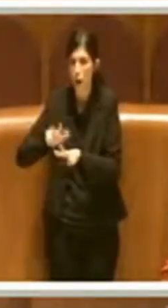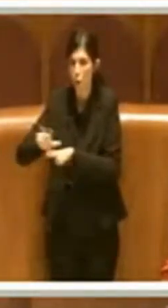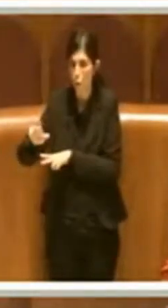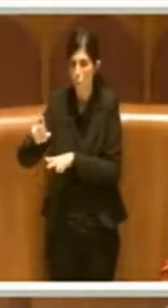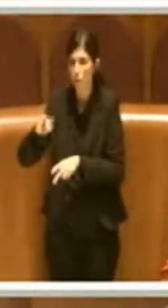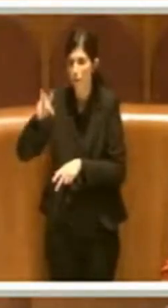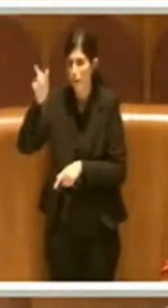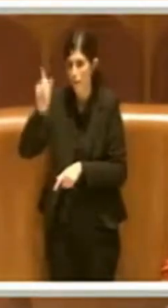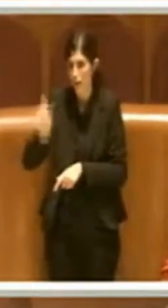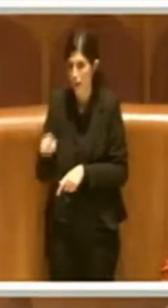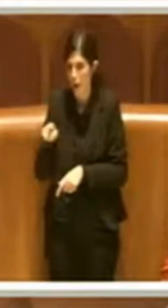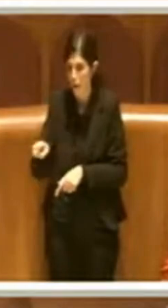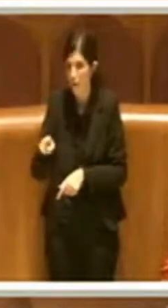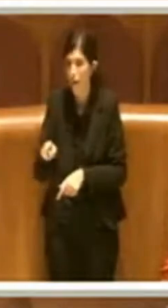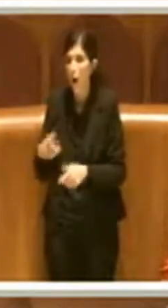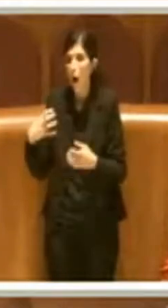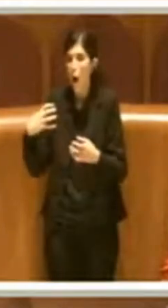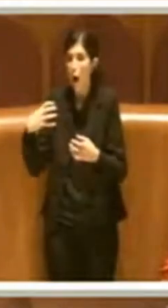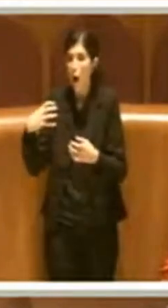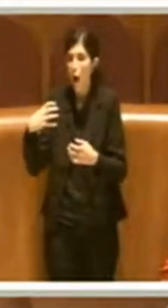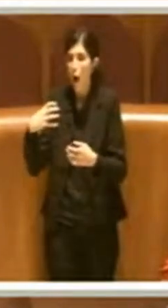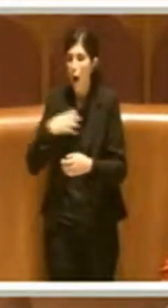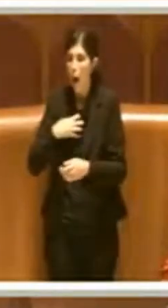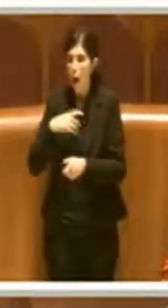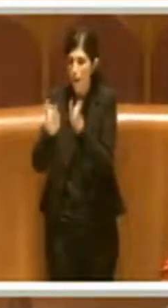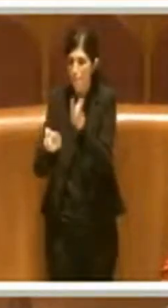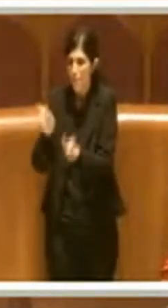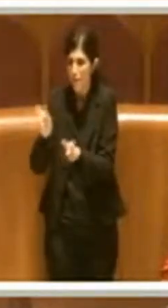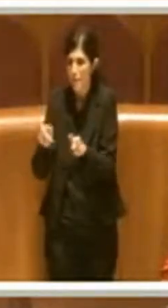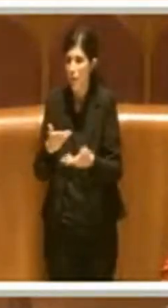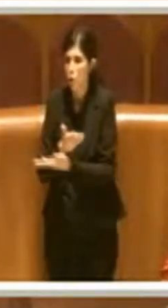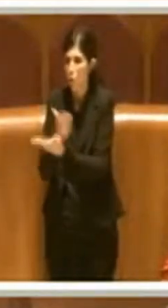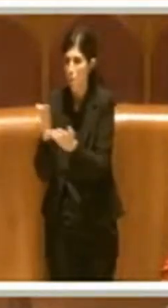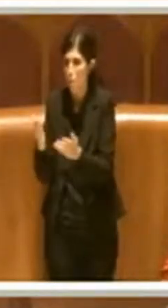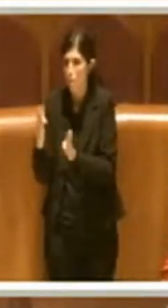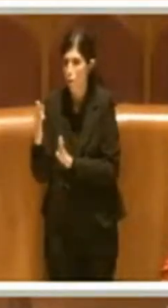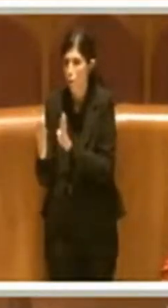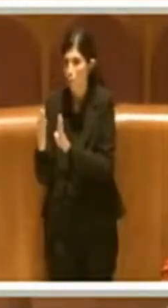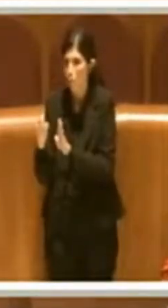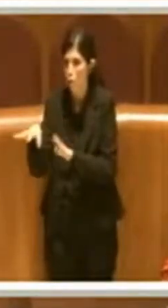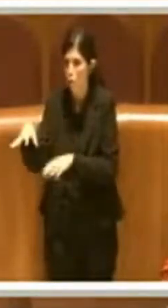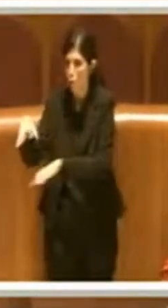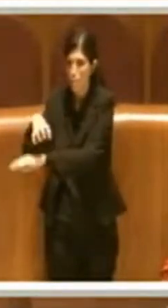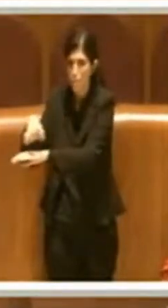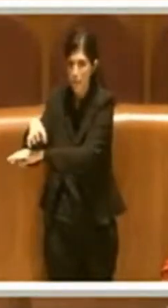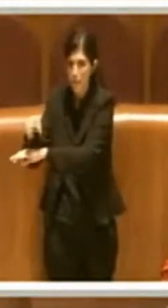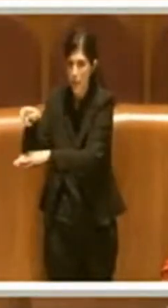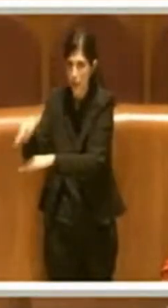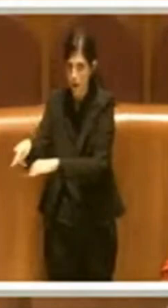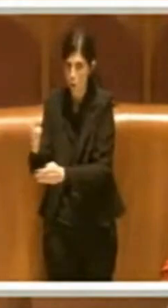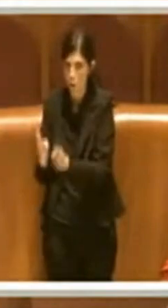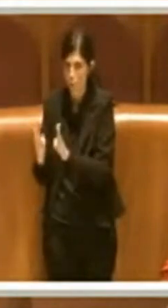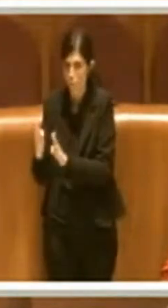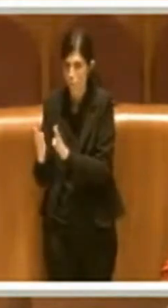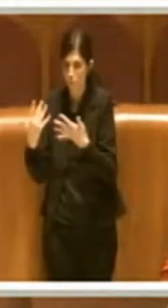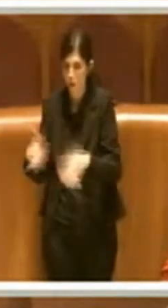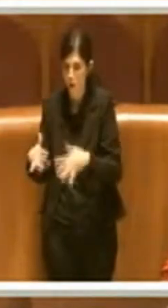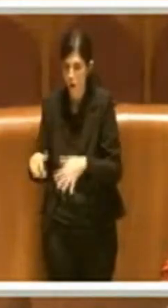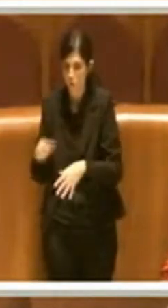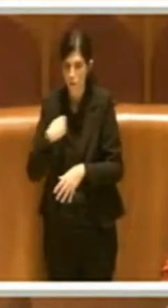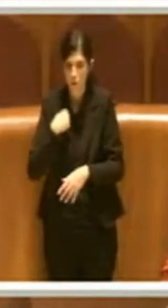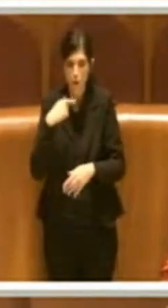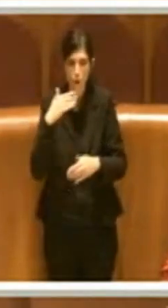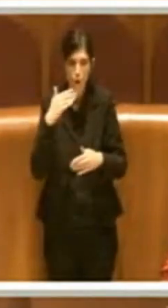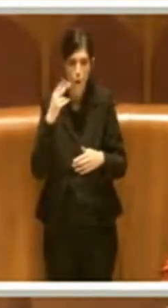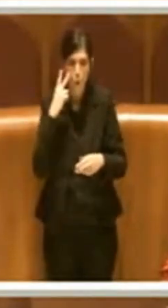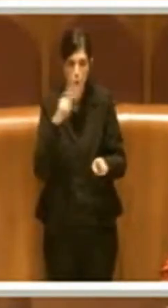tutti gli amministratori pubblici si sono potuti confrontare con il Ministero. Noi stiamo lavorando, la scadenza però del bando per